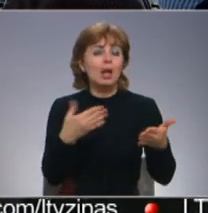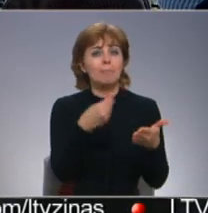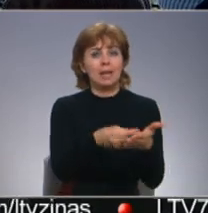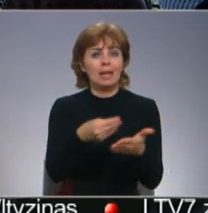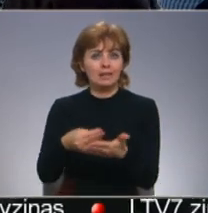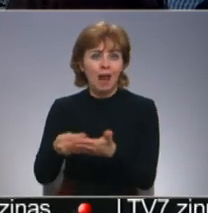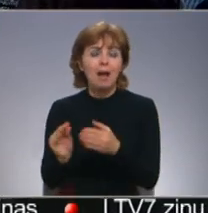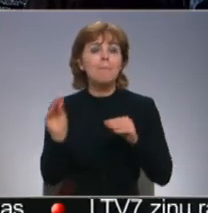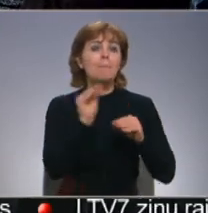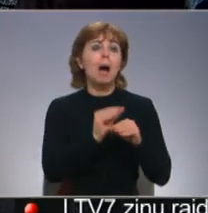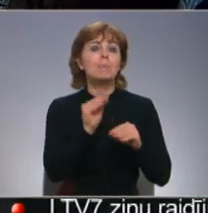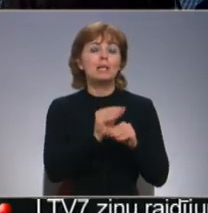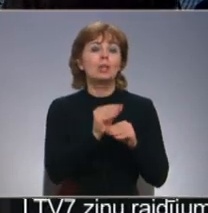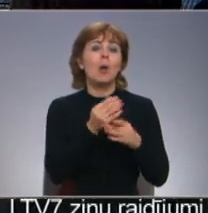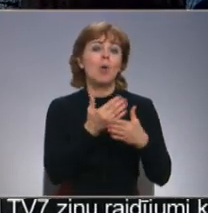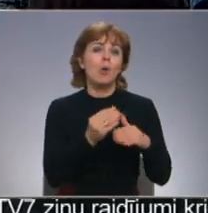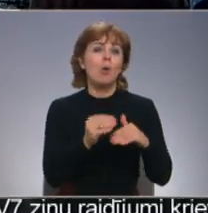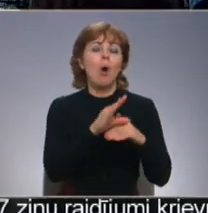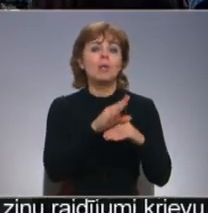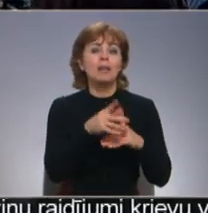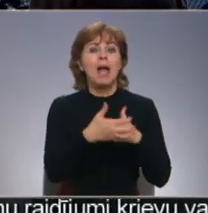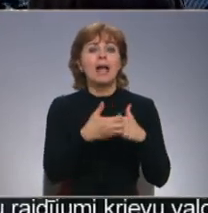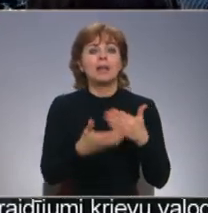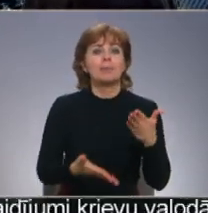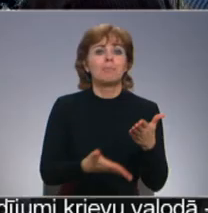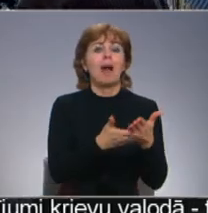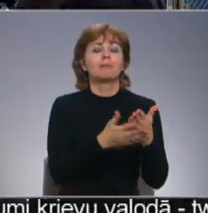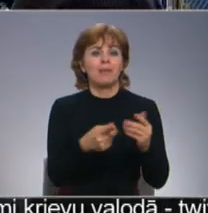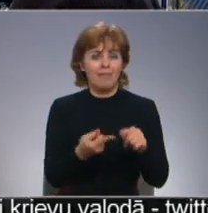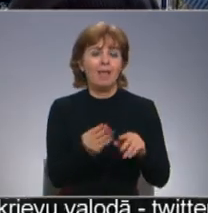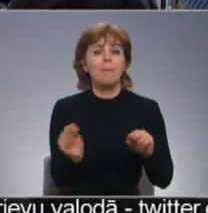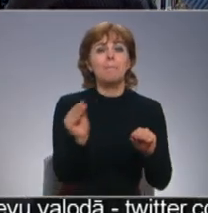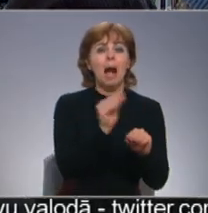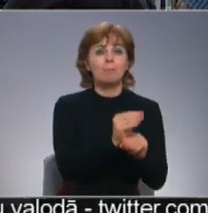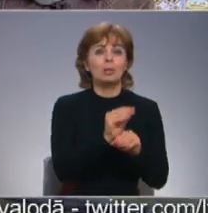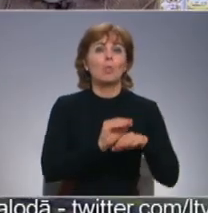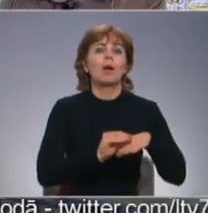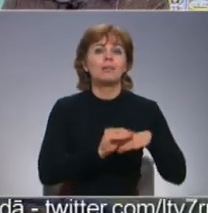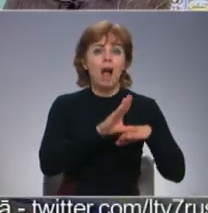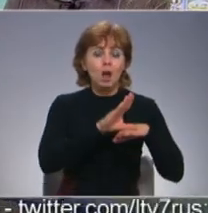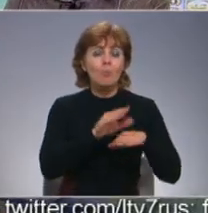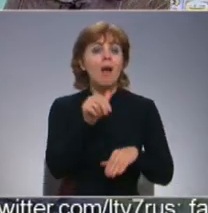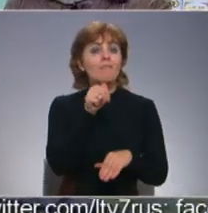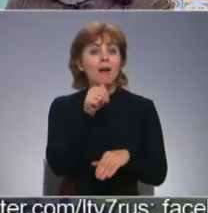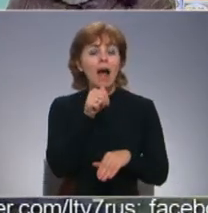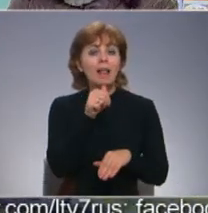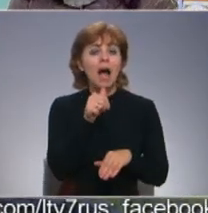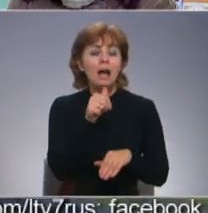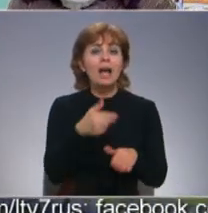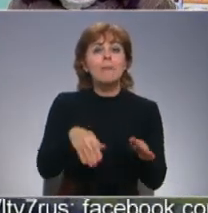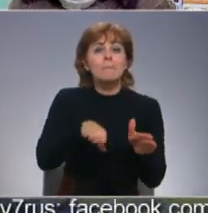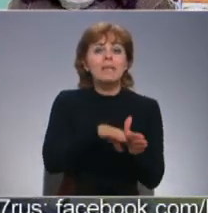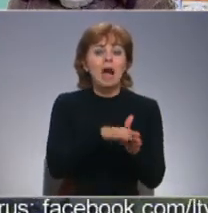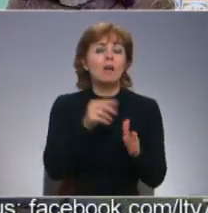lai papildinātu savu kolekciju. Tā viņam kaķi palīdzējuši ir papildināt šo krājumu. Vēlāk kolekcijai pievienotas